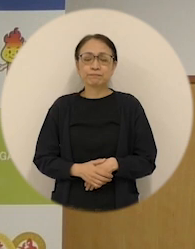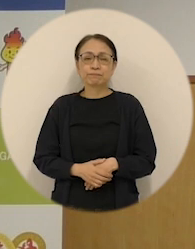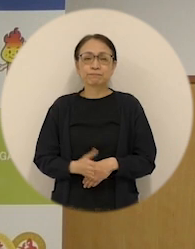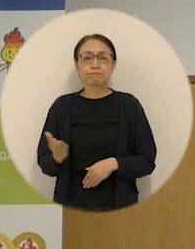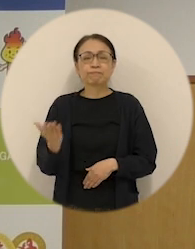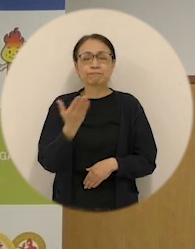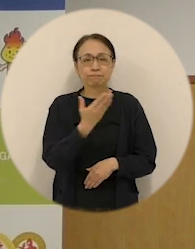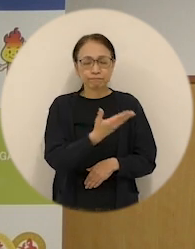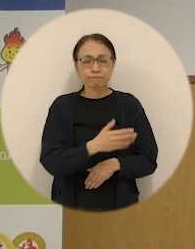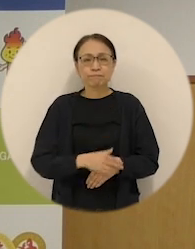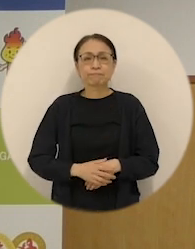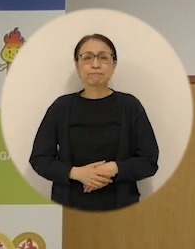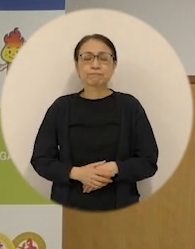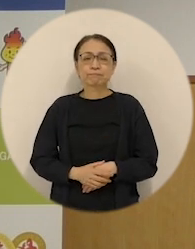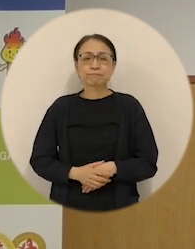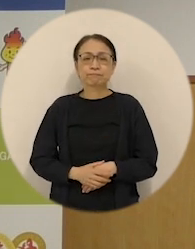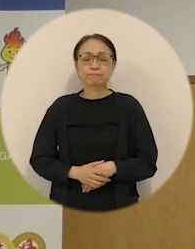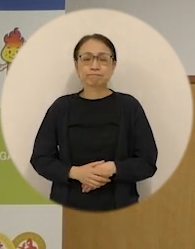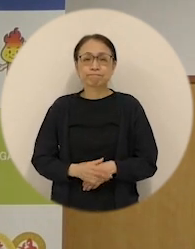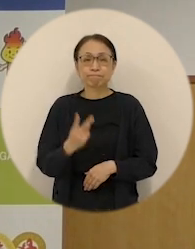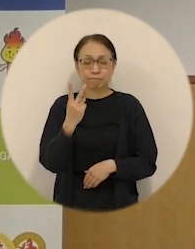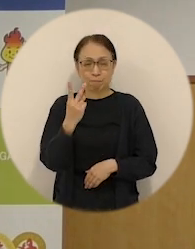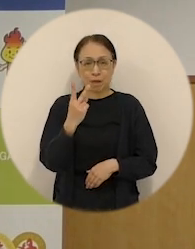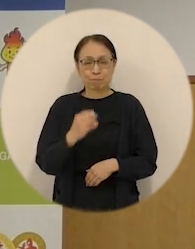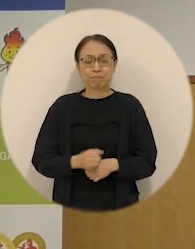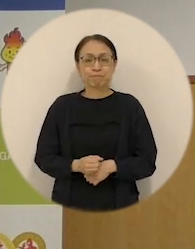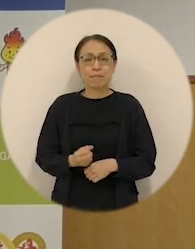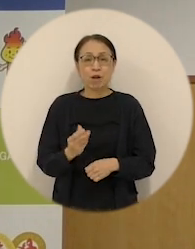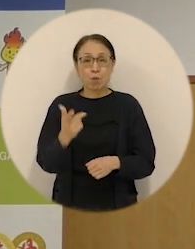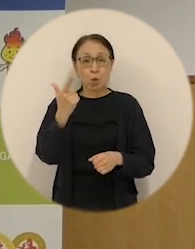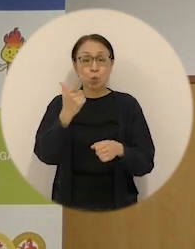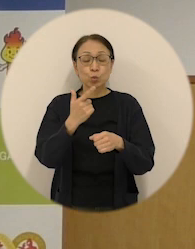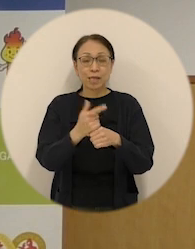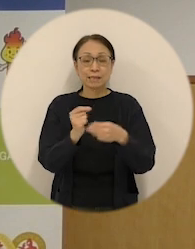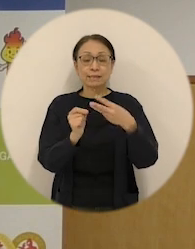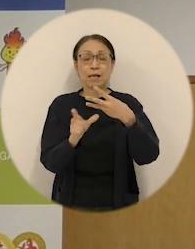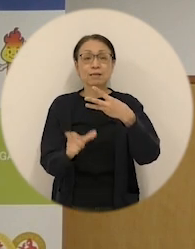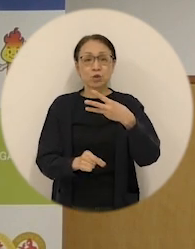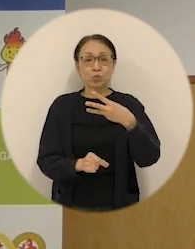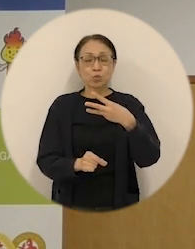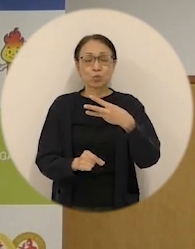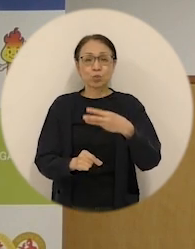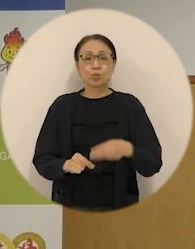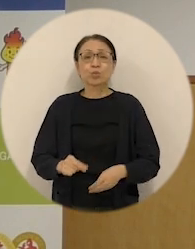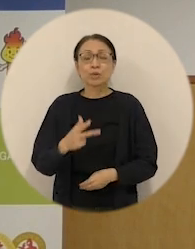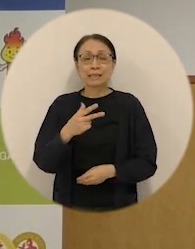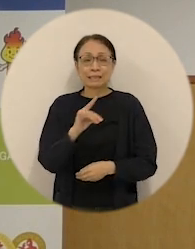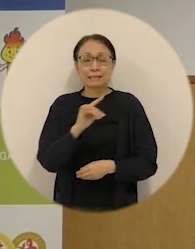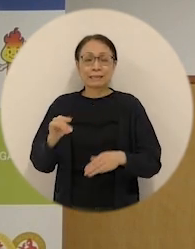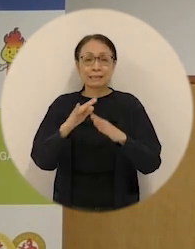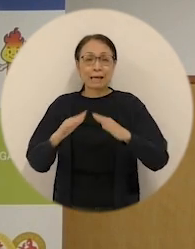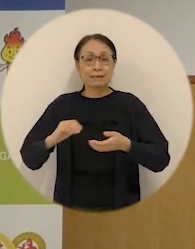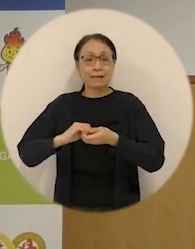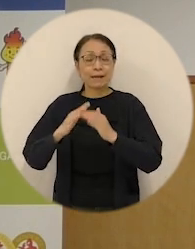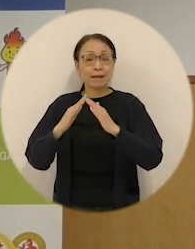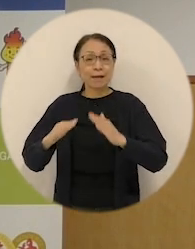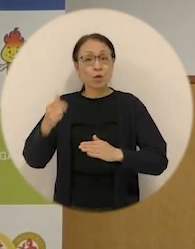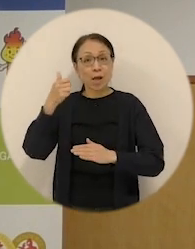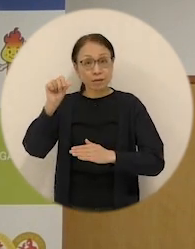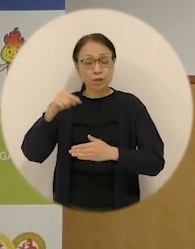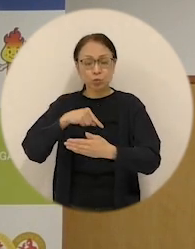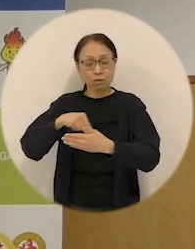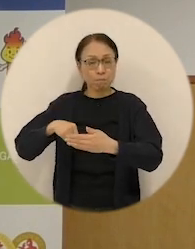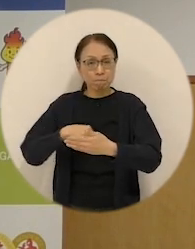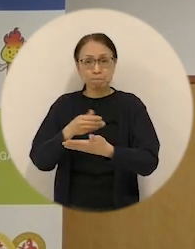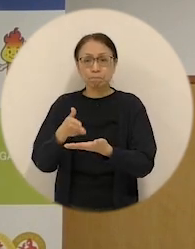それでは続きまして2番、令和6年3月須賀川市議会定例会提出案件について会